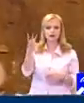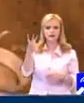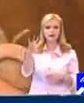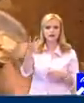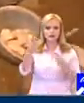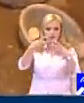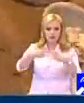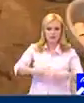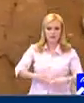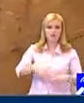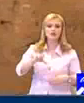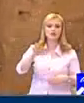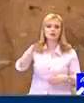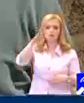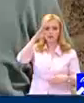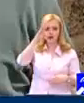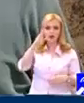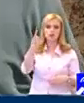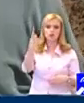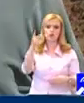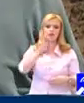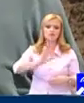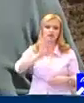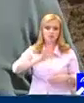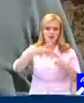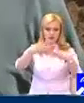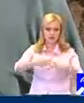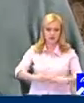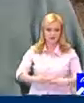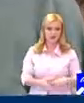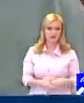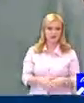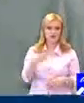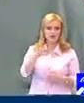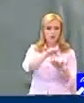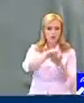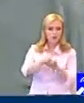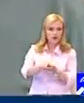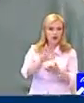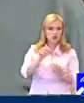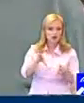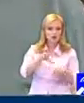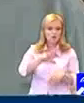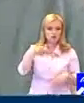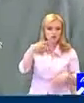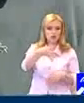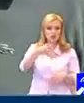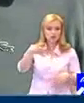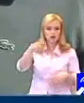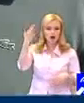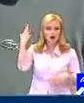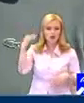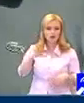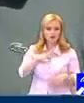află în mormânt, alături de obiecte de cult. Noi vediamo esattamente com'era 2500 anni fa, a meno